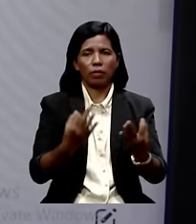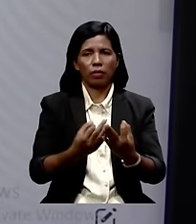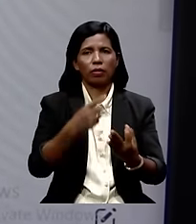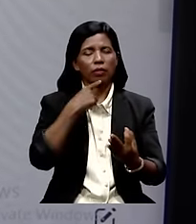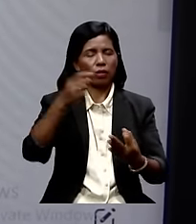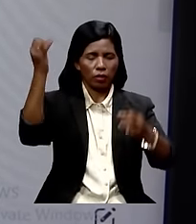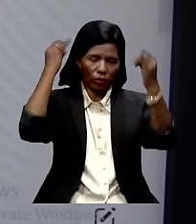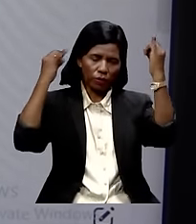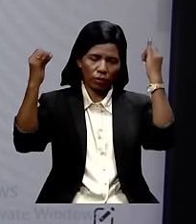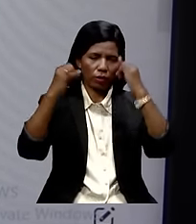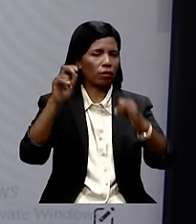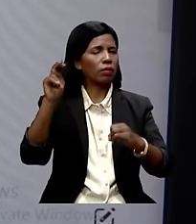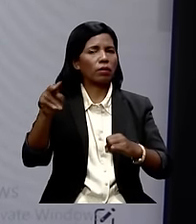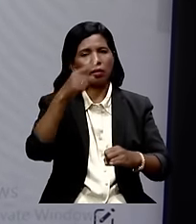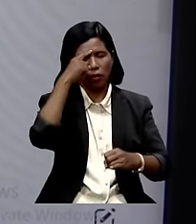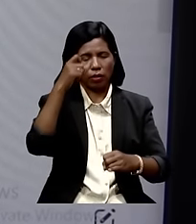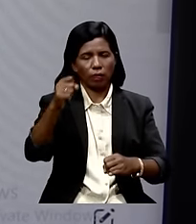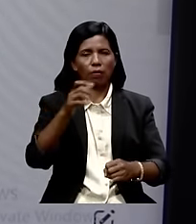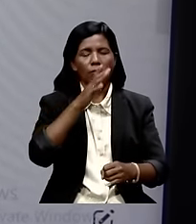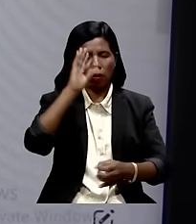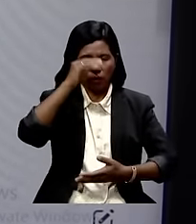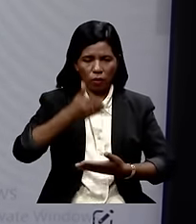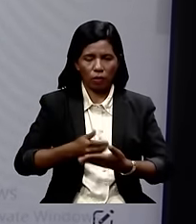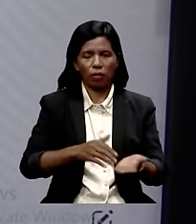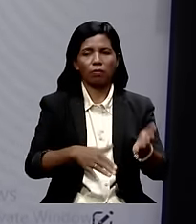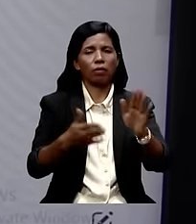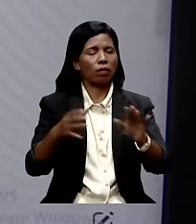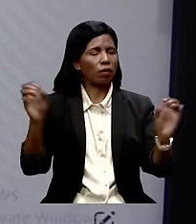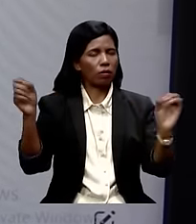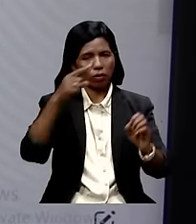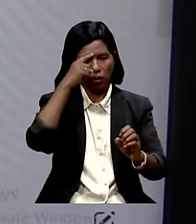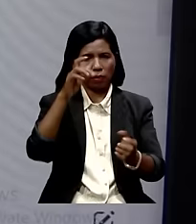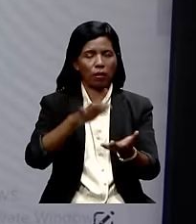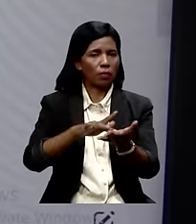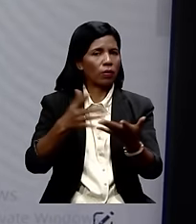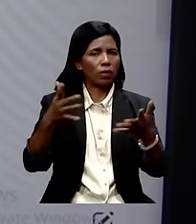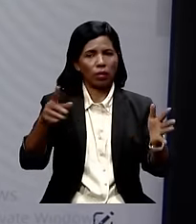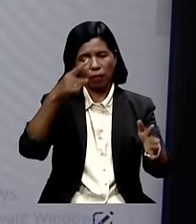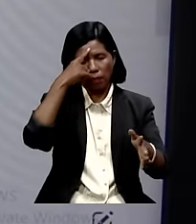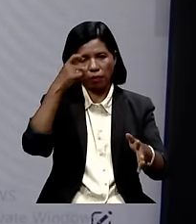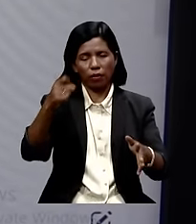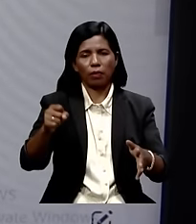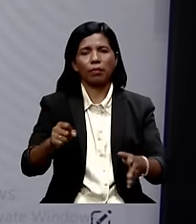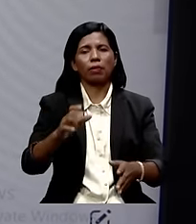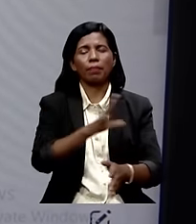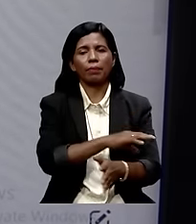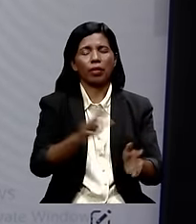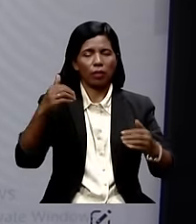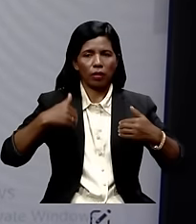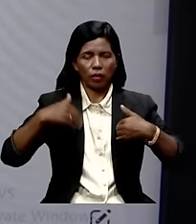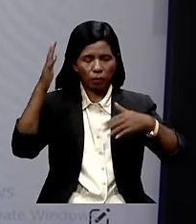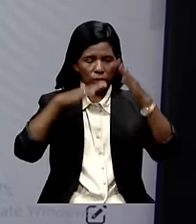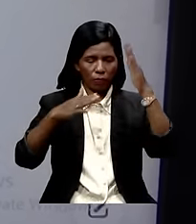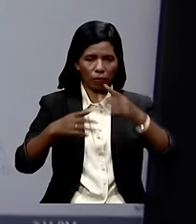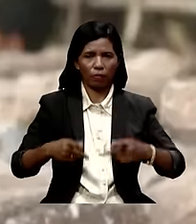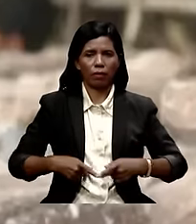rezeite informação refere, tamba inan ho'oan nebe la convida la os tamba ai moruk la iha, mai be tamba mate bian hetan problema iha ovario.